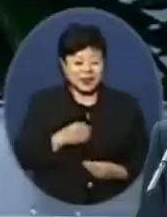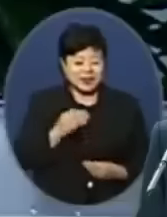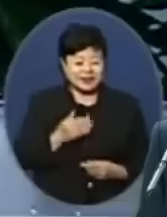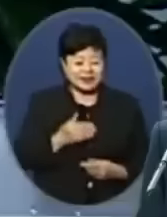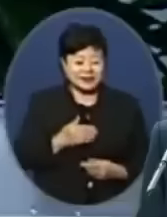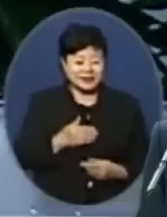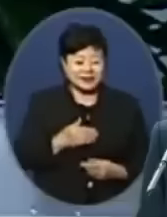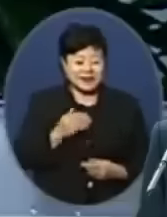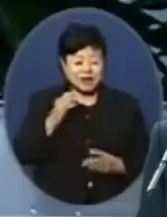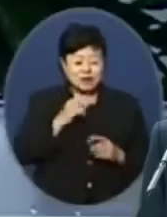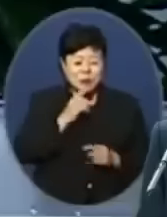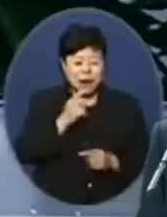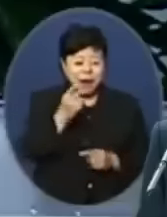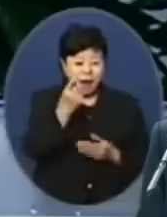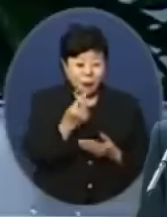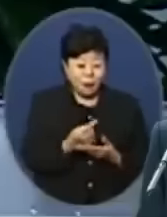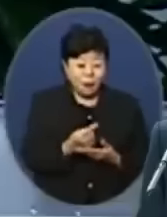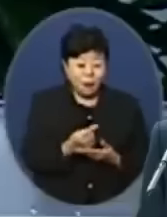때는 한국말로 오고,